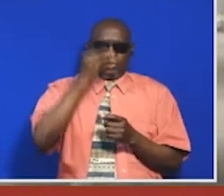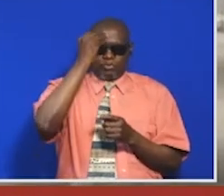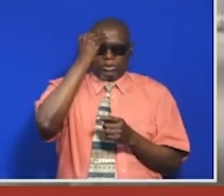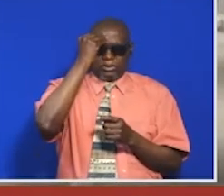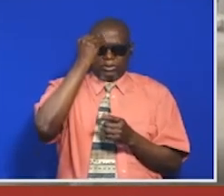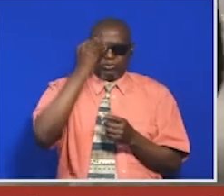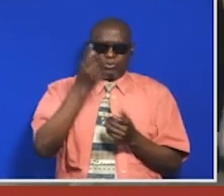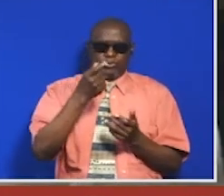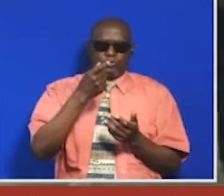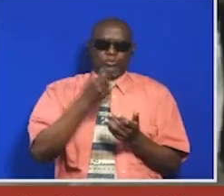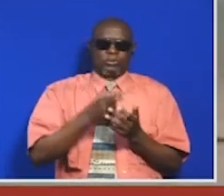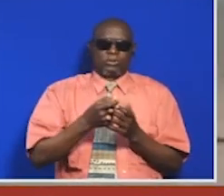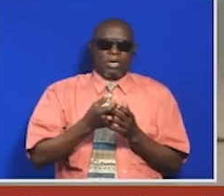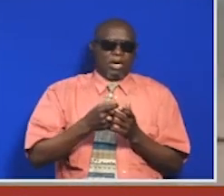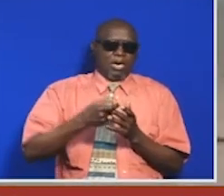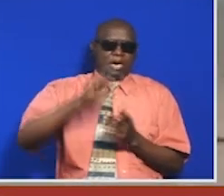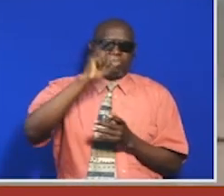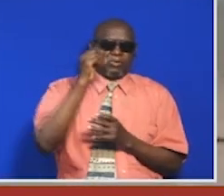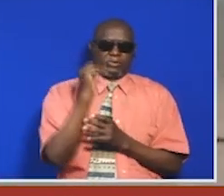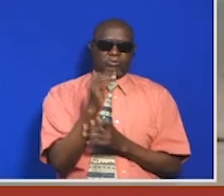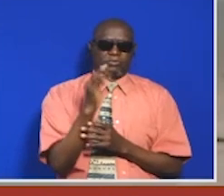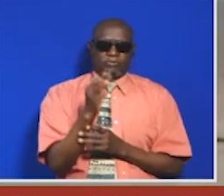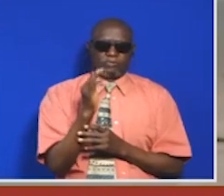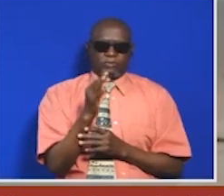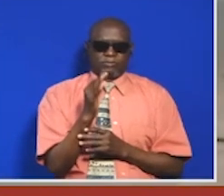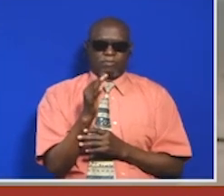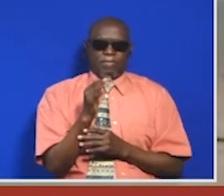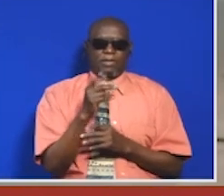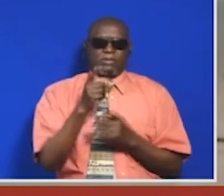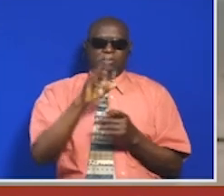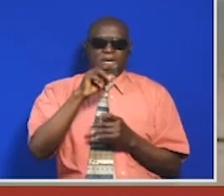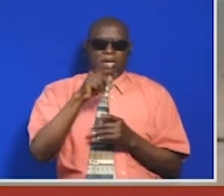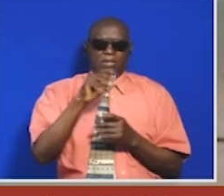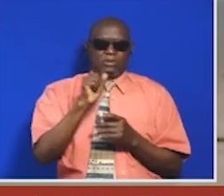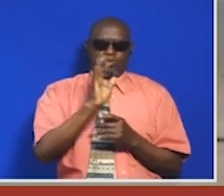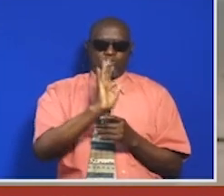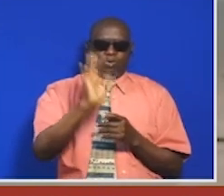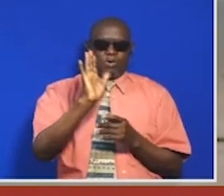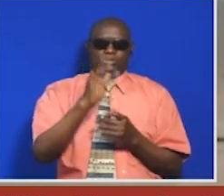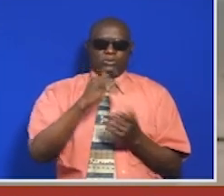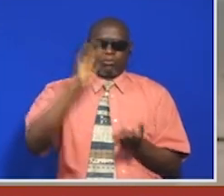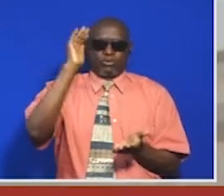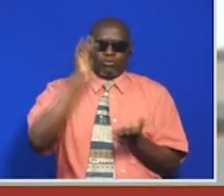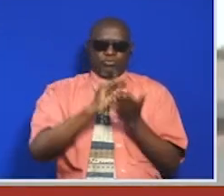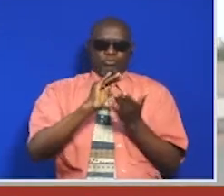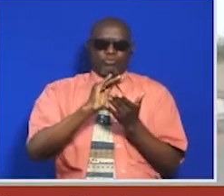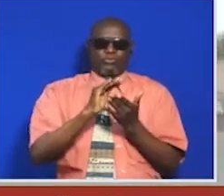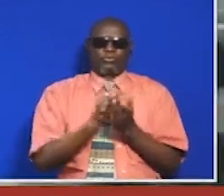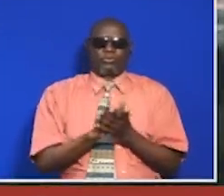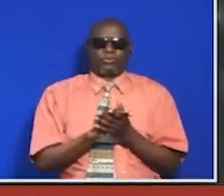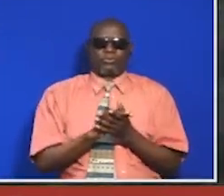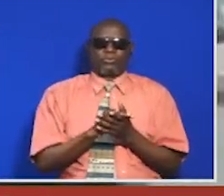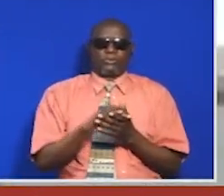juu. Pia wanadai wazi na uwajibikaji katika utawala wa rais wao, ikiwa ni pamoja na kupunguzwa kwa mishahara na marupurupu ya maafisa wa